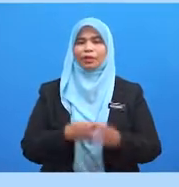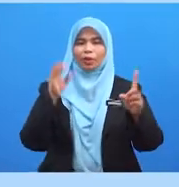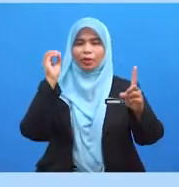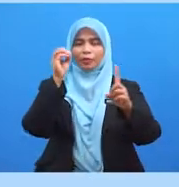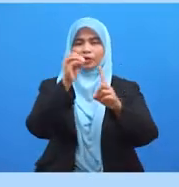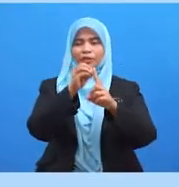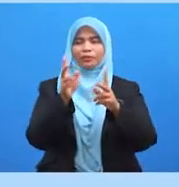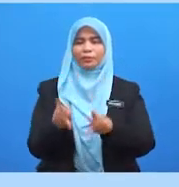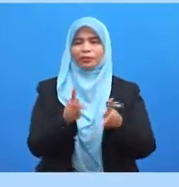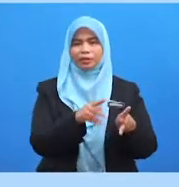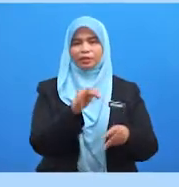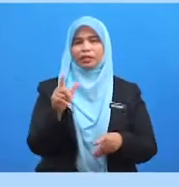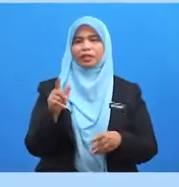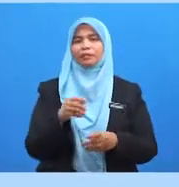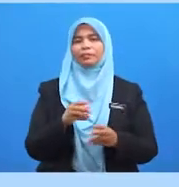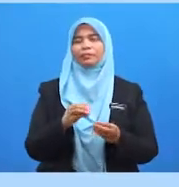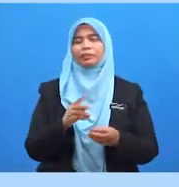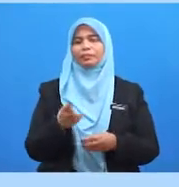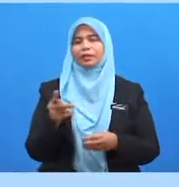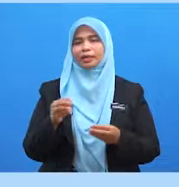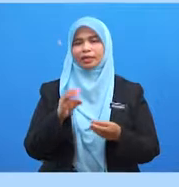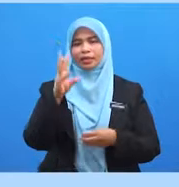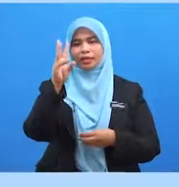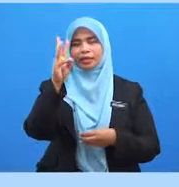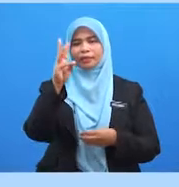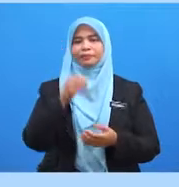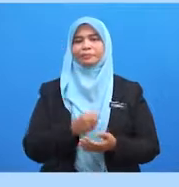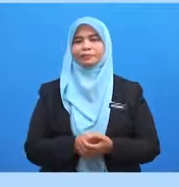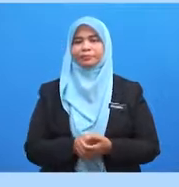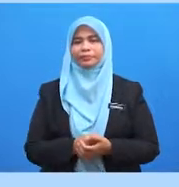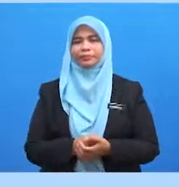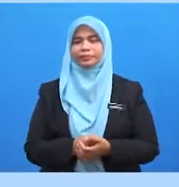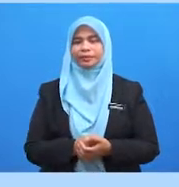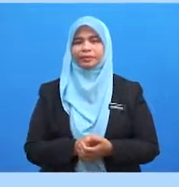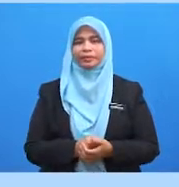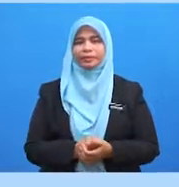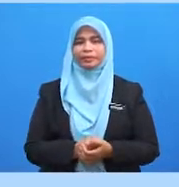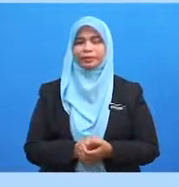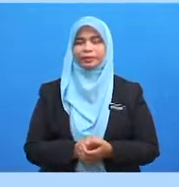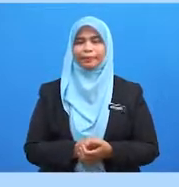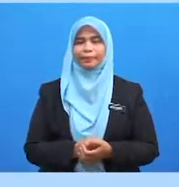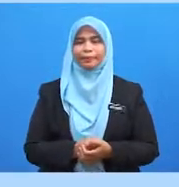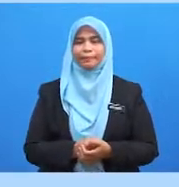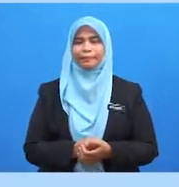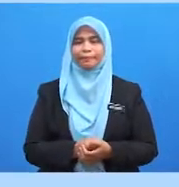Objektif projek ialah perkara keenam mengikut format rancangan perniagaan.